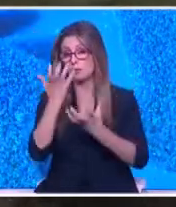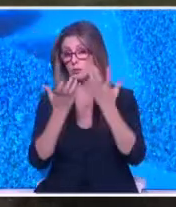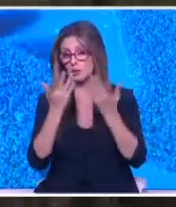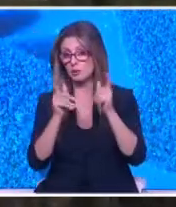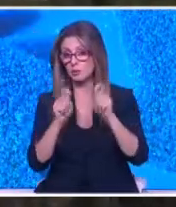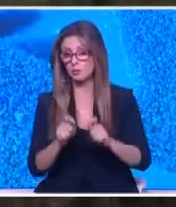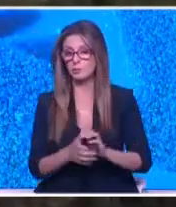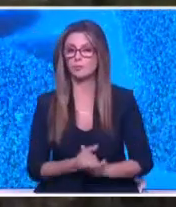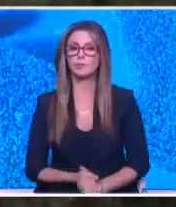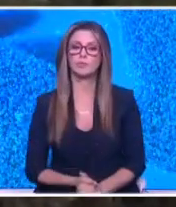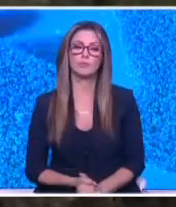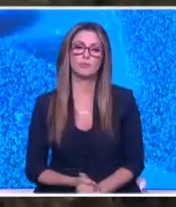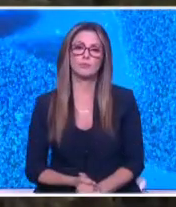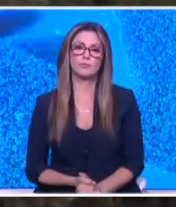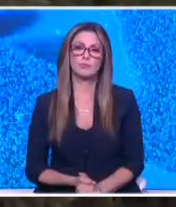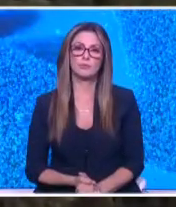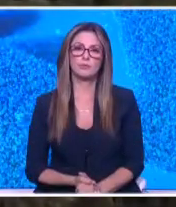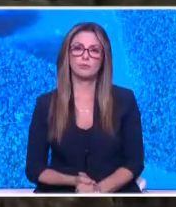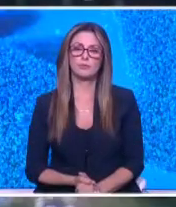olarak kayıtlara geçmişti.